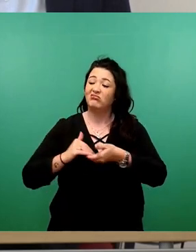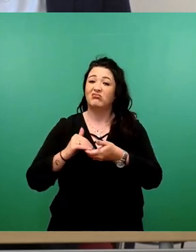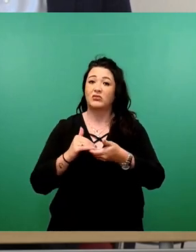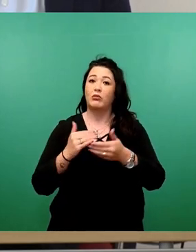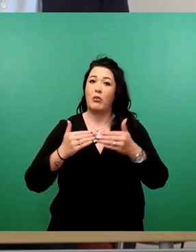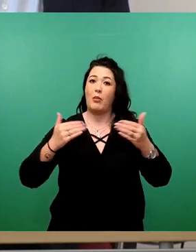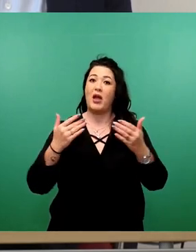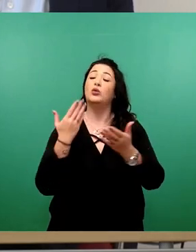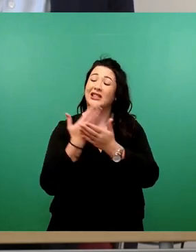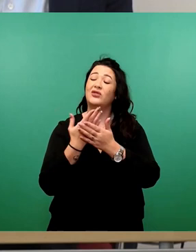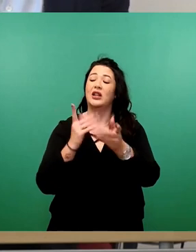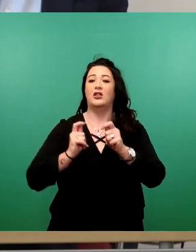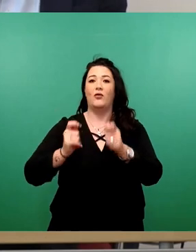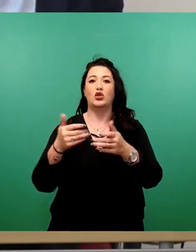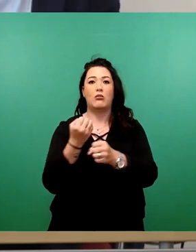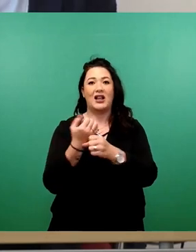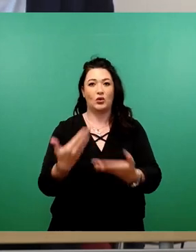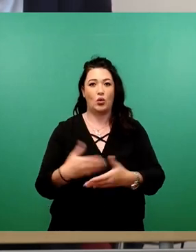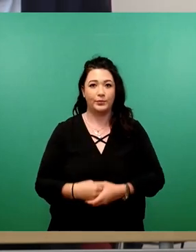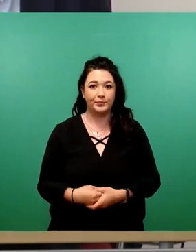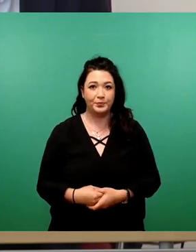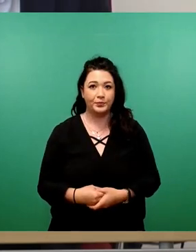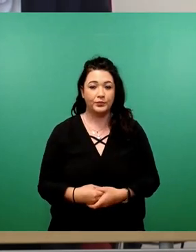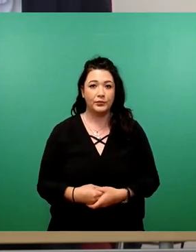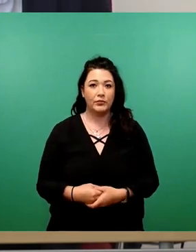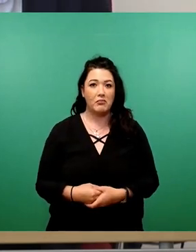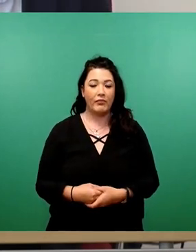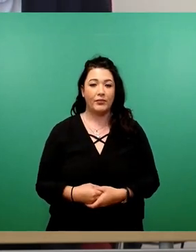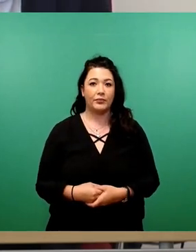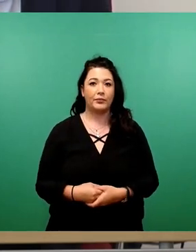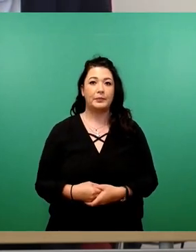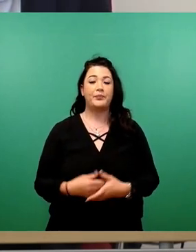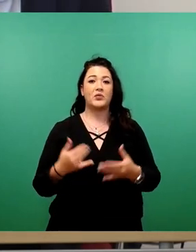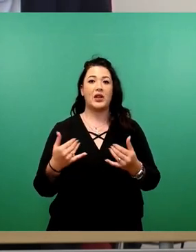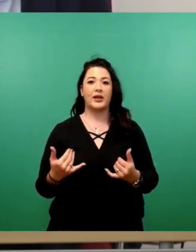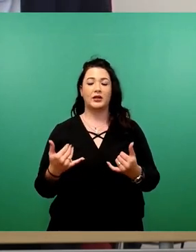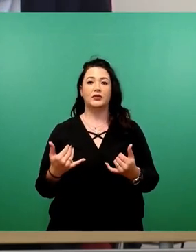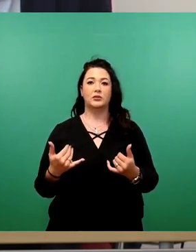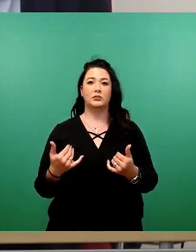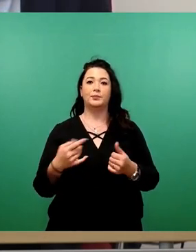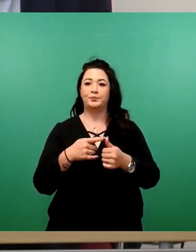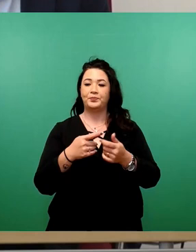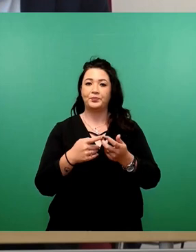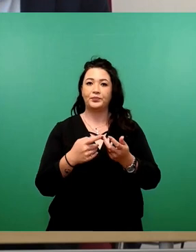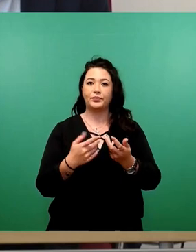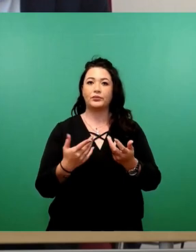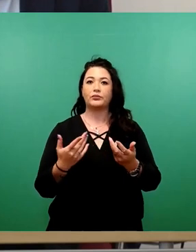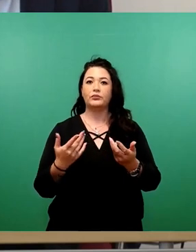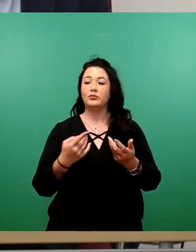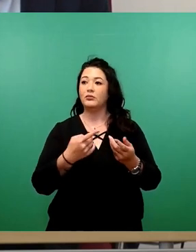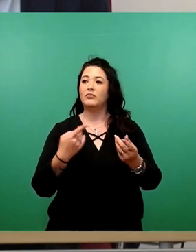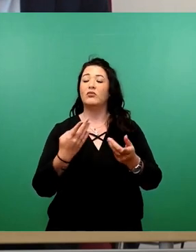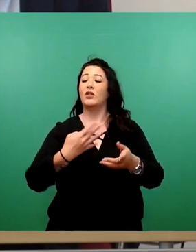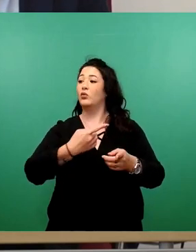gemacht. Es interessiert im Übrigen bei allen, die jetzt hier mit wunderbaren Redebeiträgen